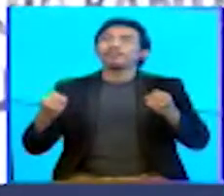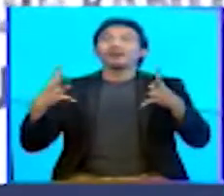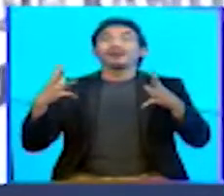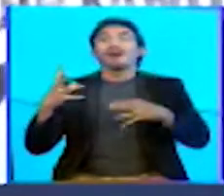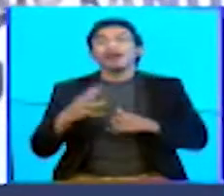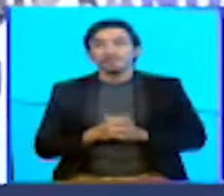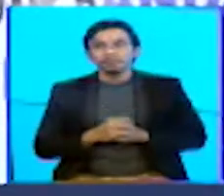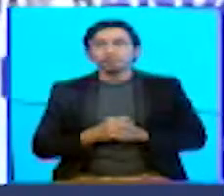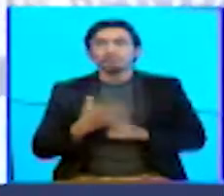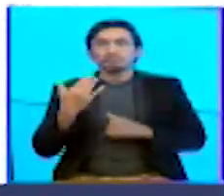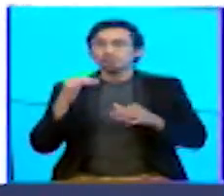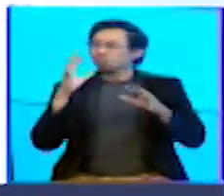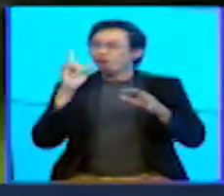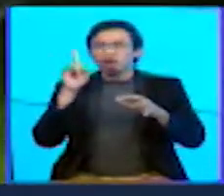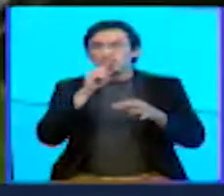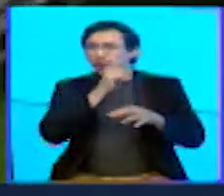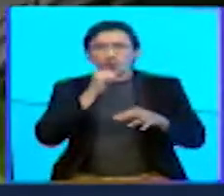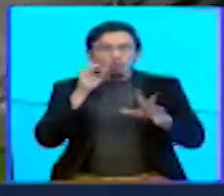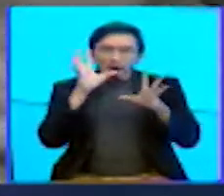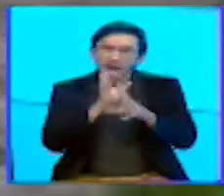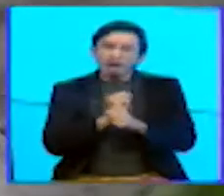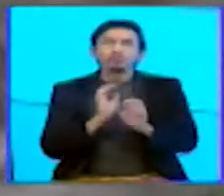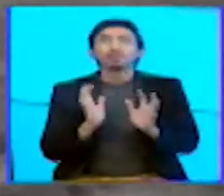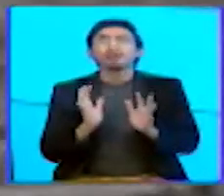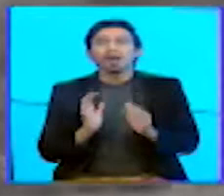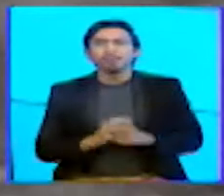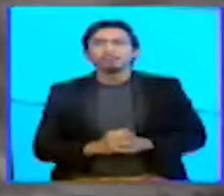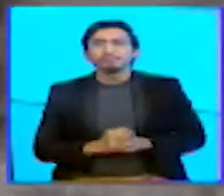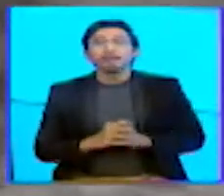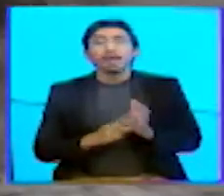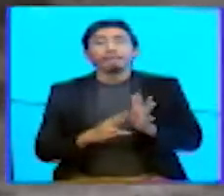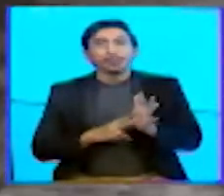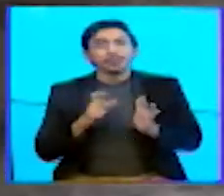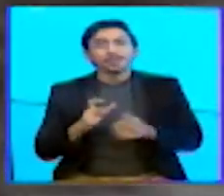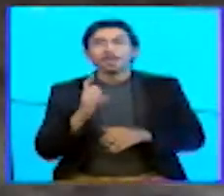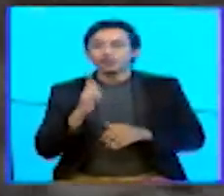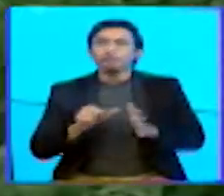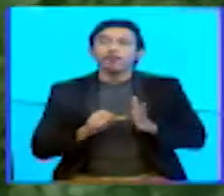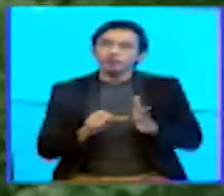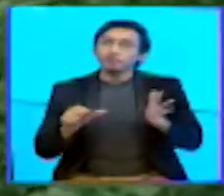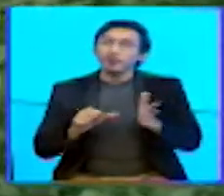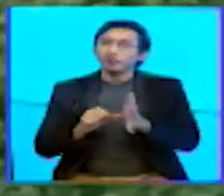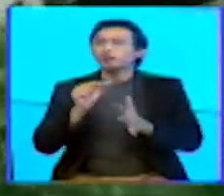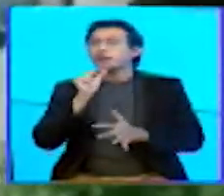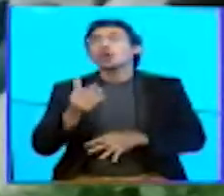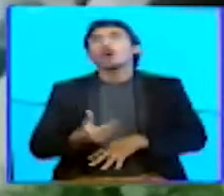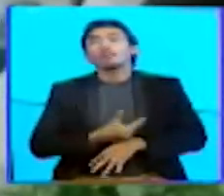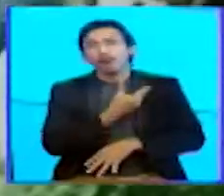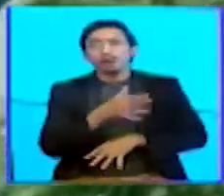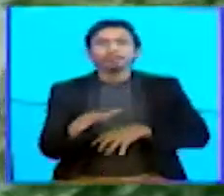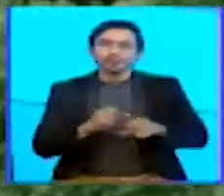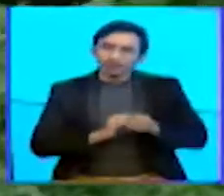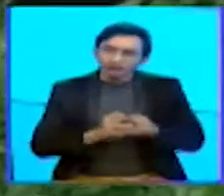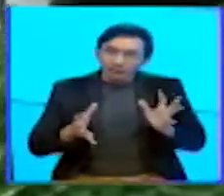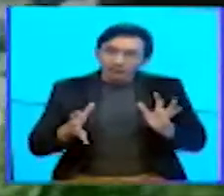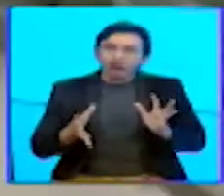sudah 1 minggu 2 hari. MNC Peduli terus berkomitmen menyalurkan bantuan bagi korban bencana. Untuk itu, mari berdonasi